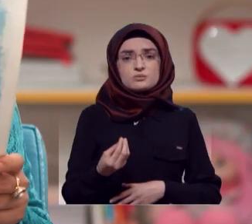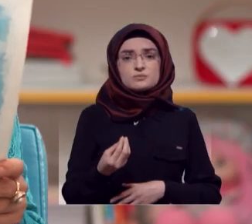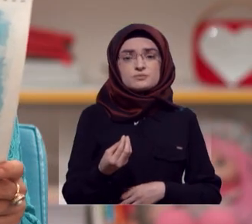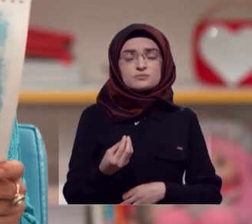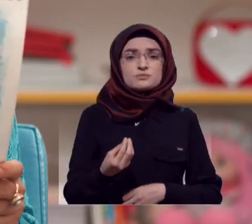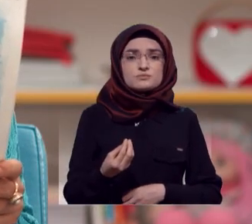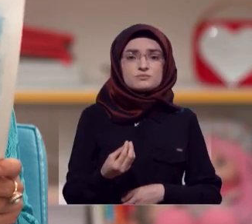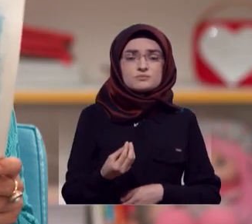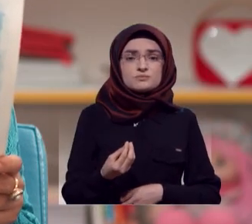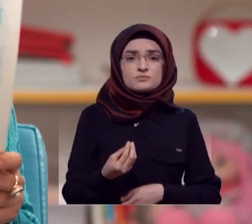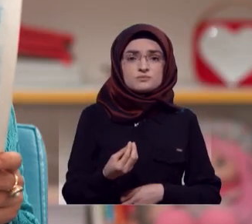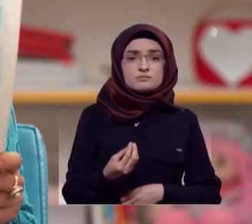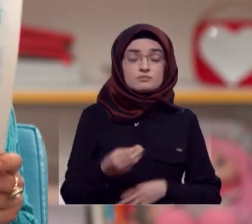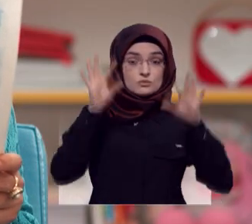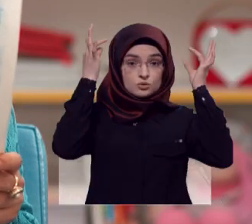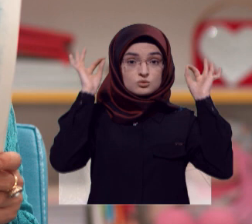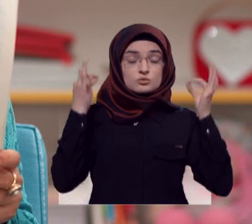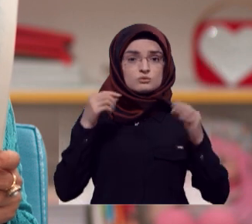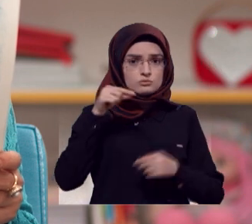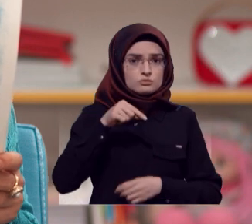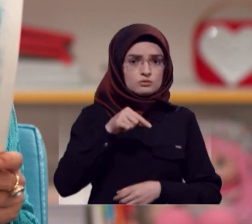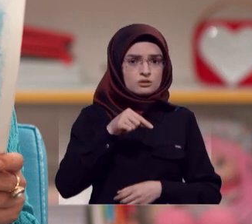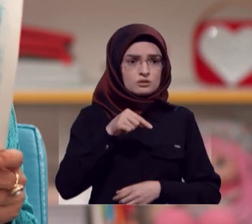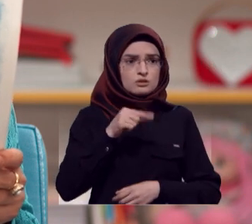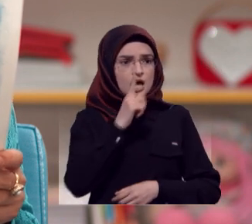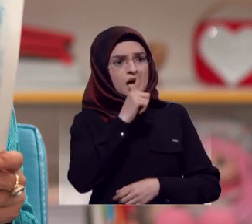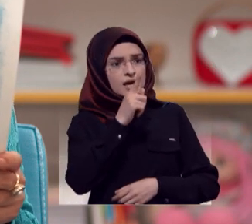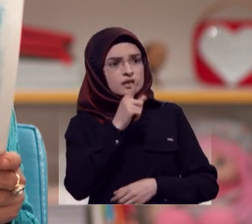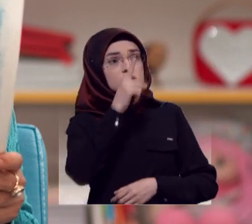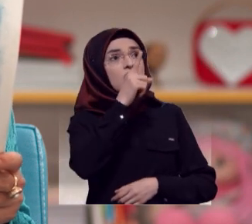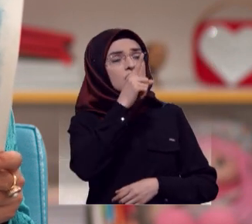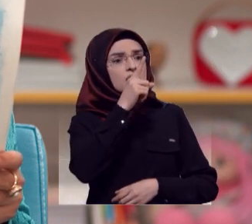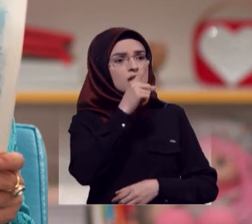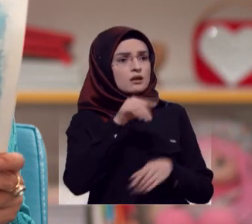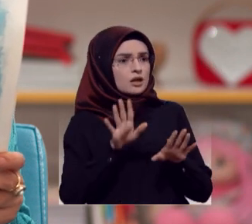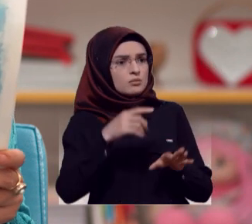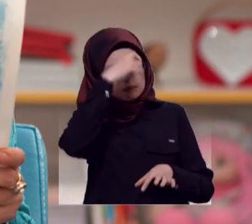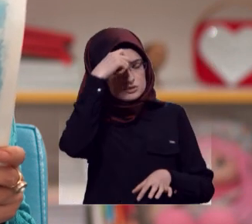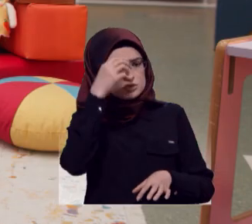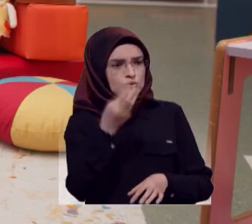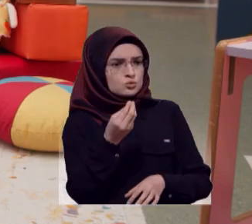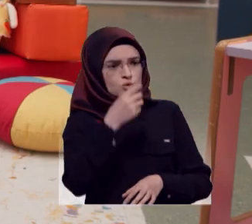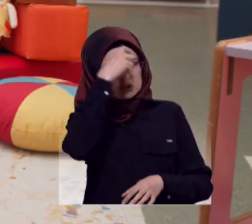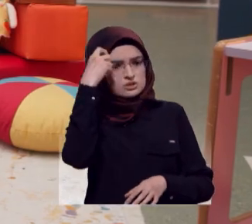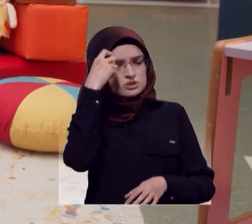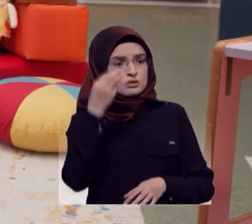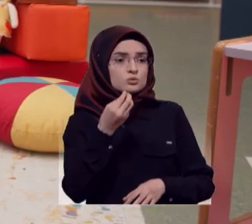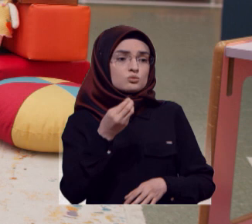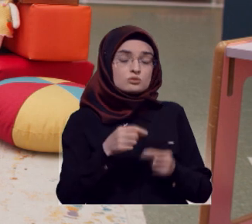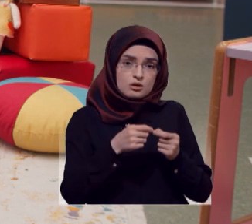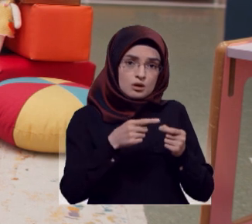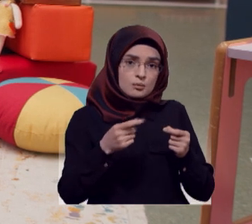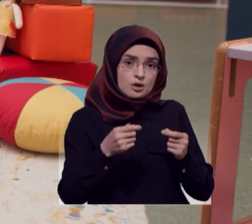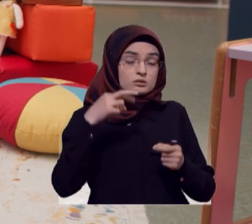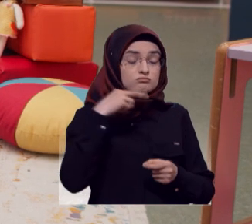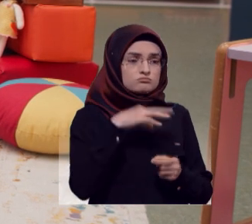bir sıcak basmıştı. Süslü bu defa, "Hey sen, yetmez mi bu kadar sıcak? Güzel yapraklarımın